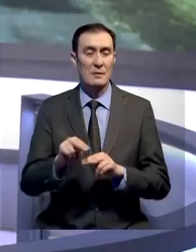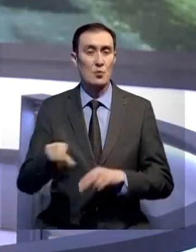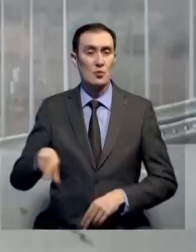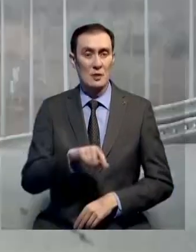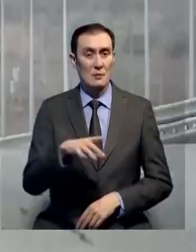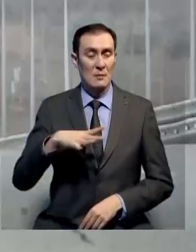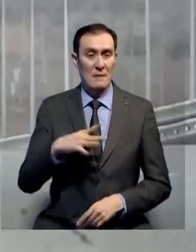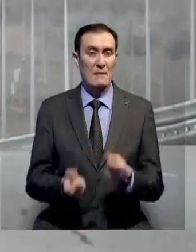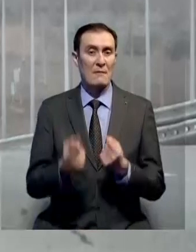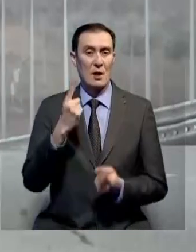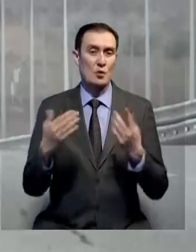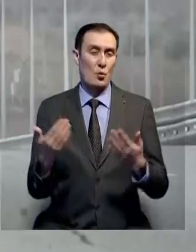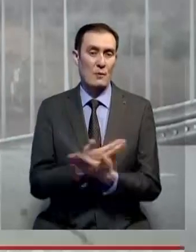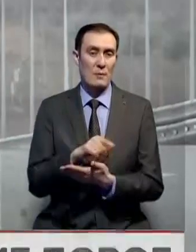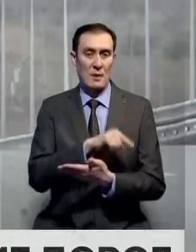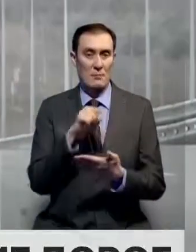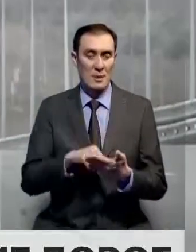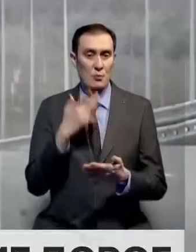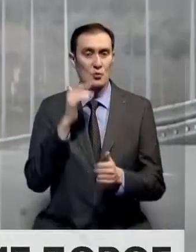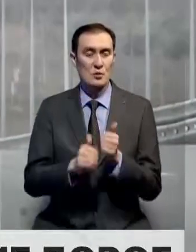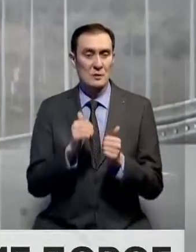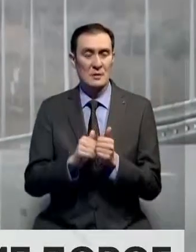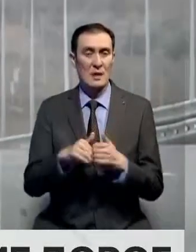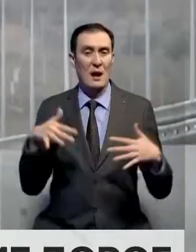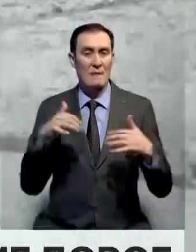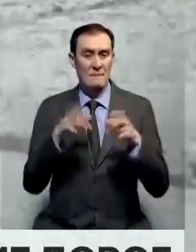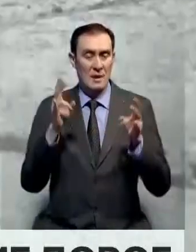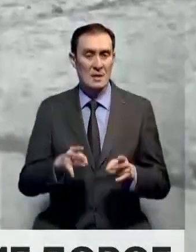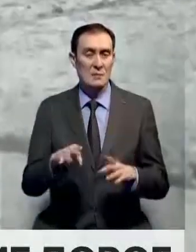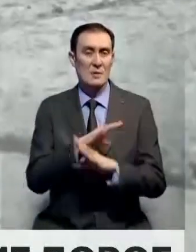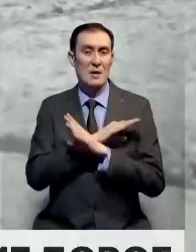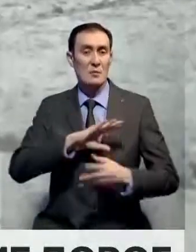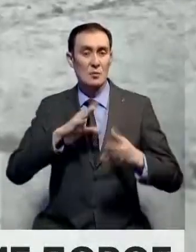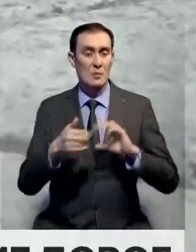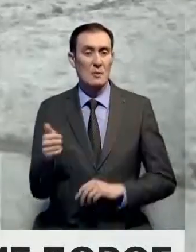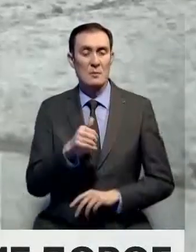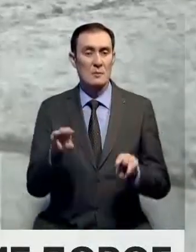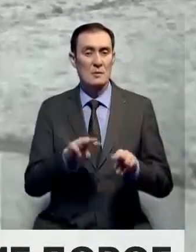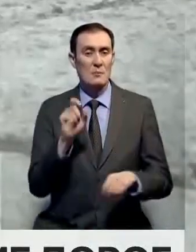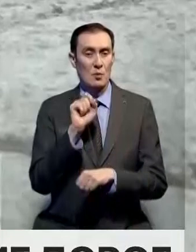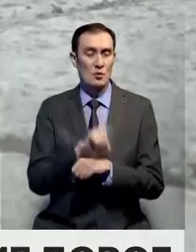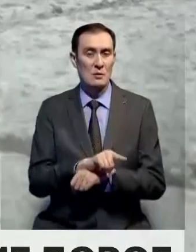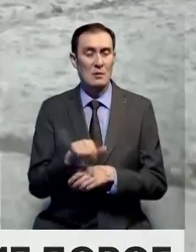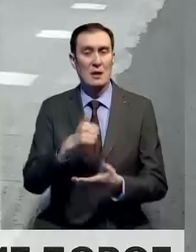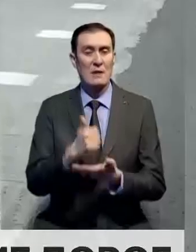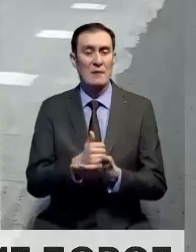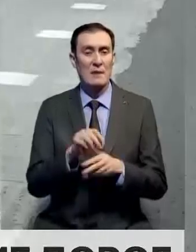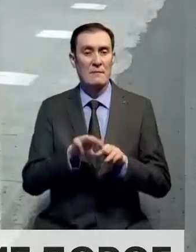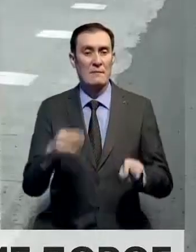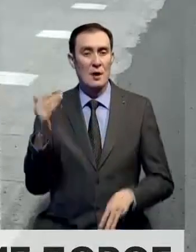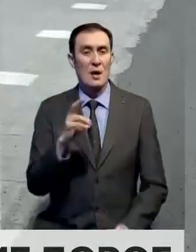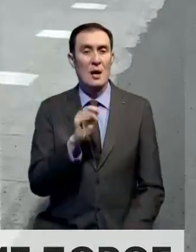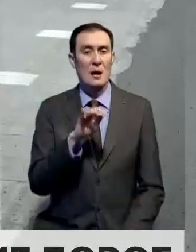отремонтированных участках возникают новые проблемы. Участились и ДТП со смертельными исходами. Премьер поручил главе ведомства